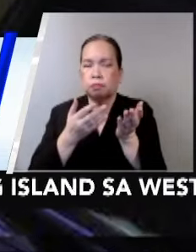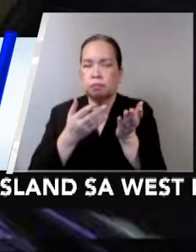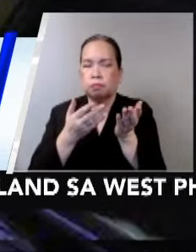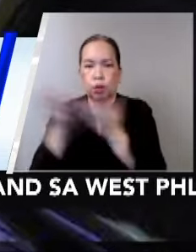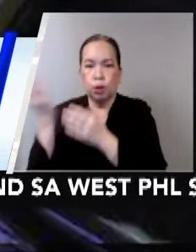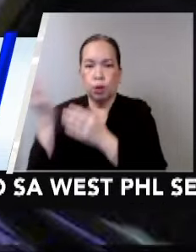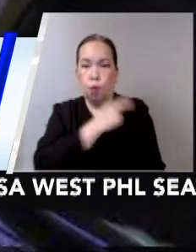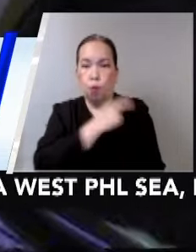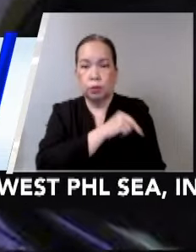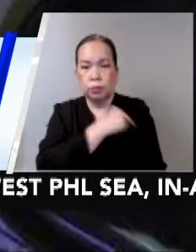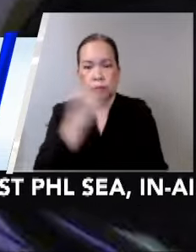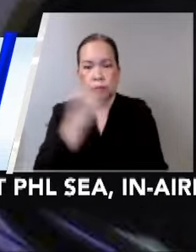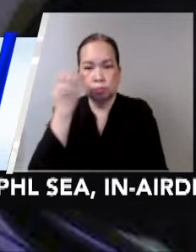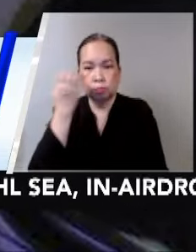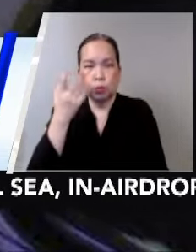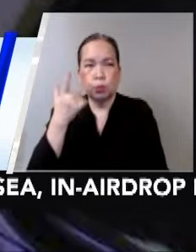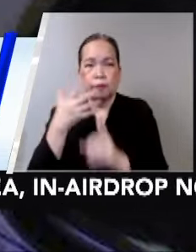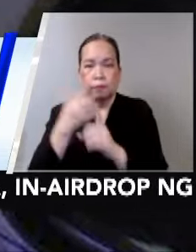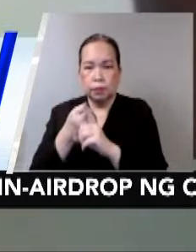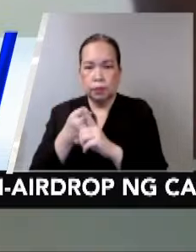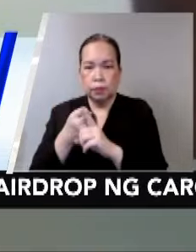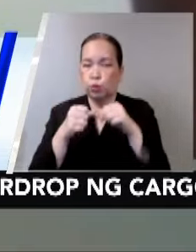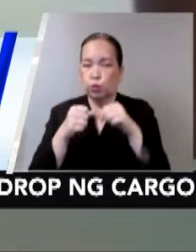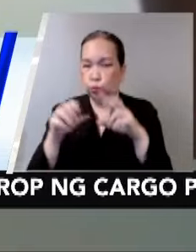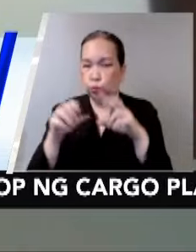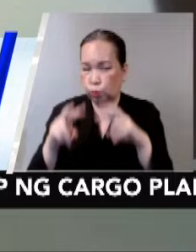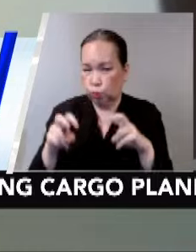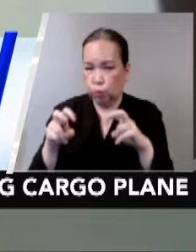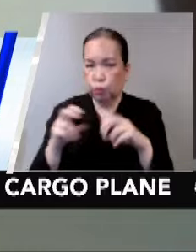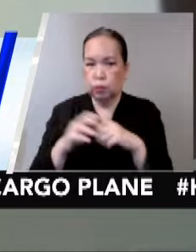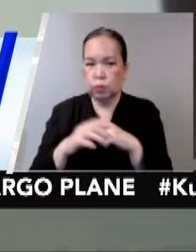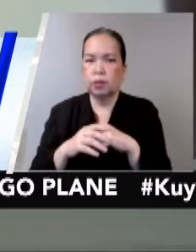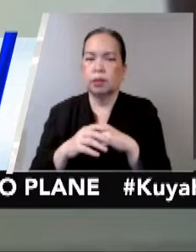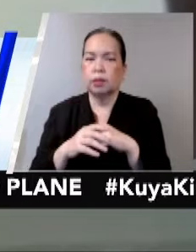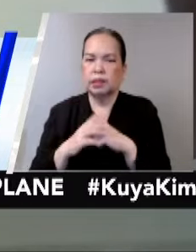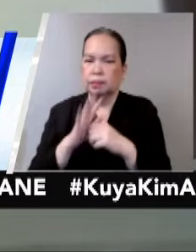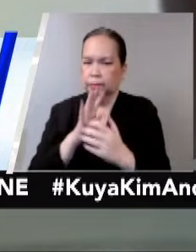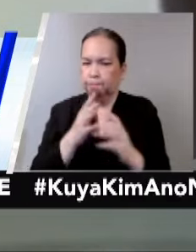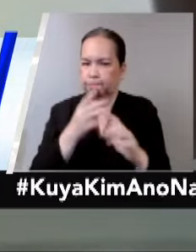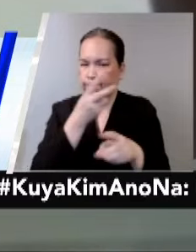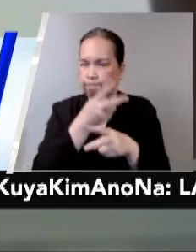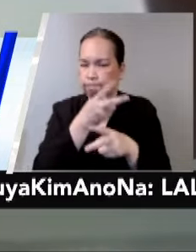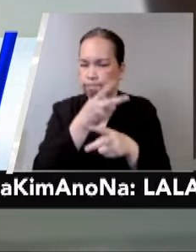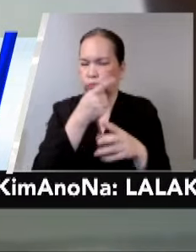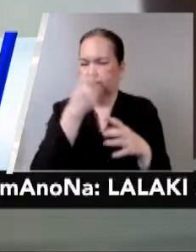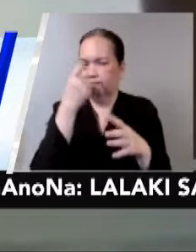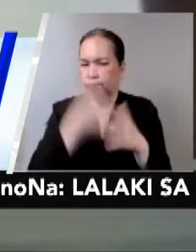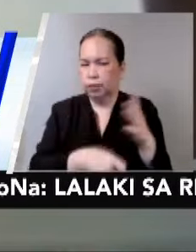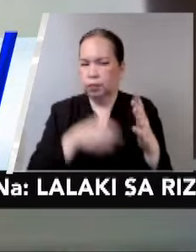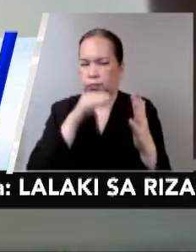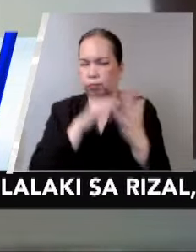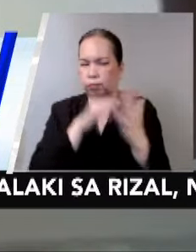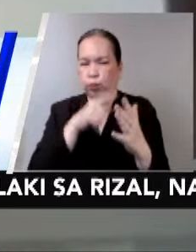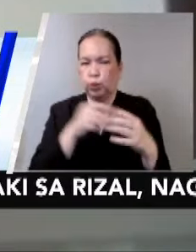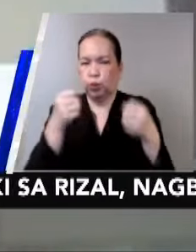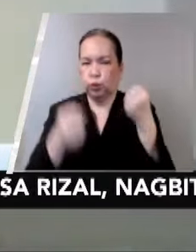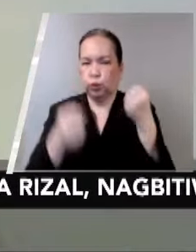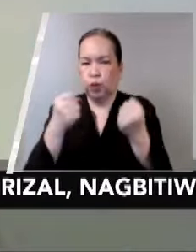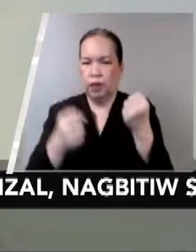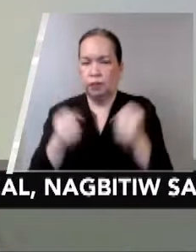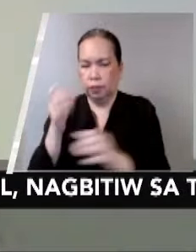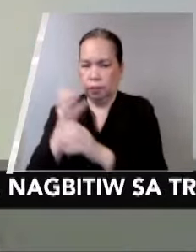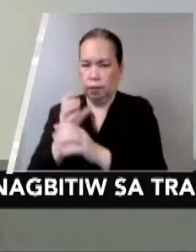biktima. Patuloy ang investigasyon sa insidente, pero pananagutin ng driver ng nakasalpok na kotse na kabilang din sa